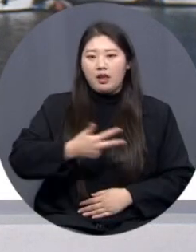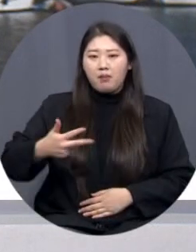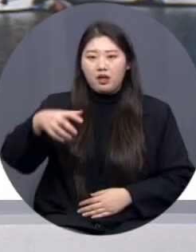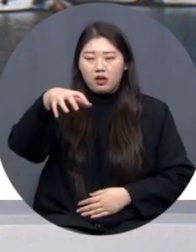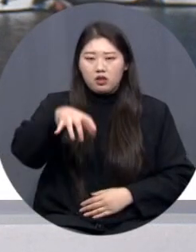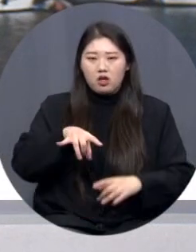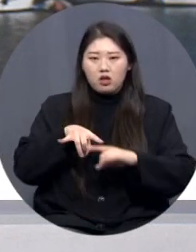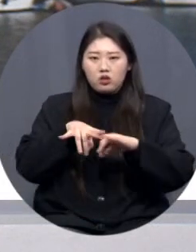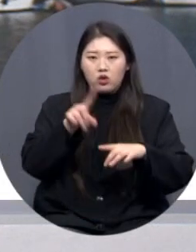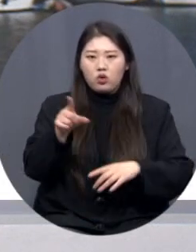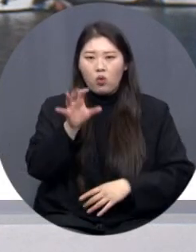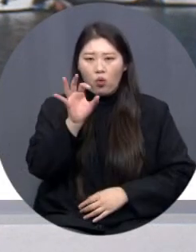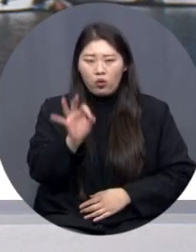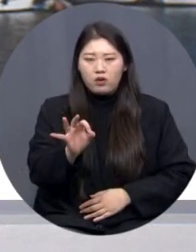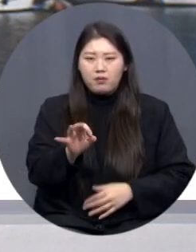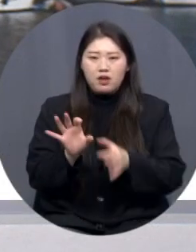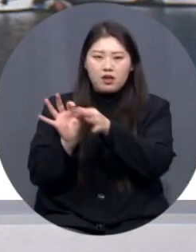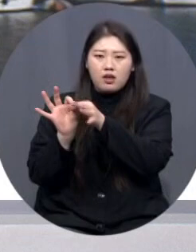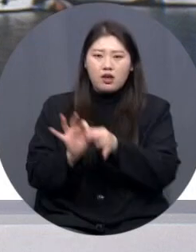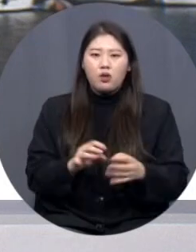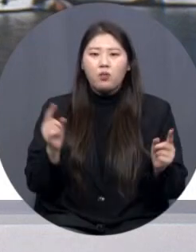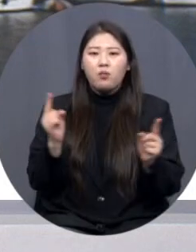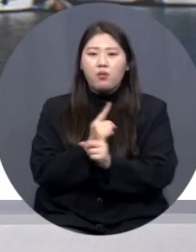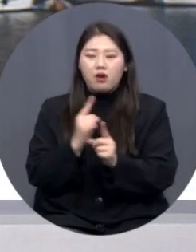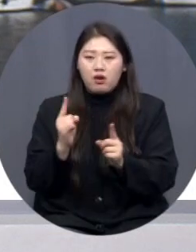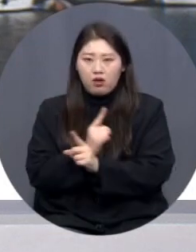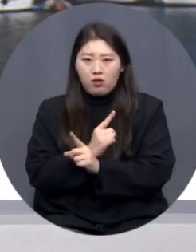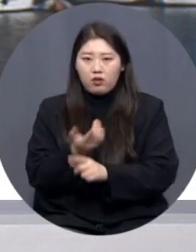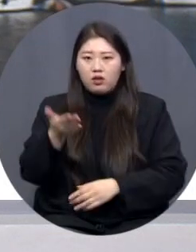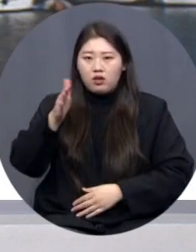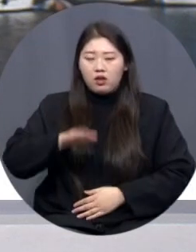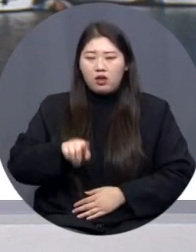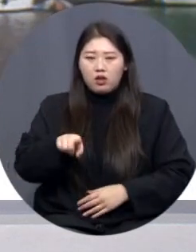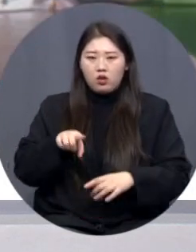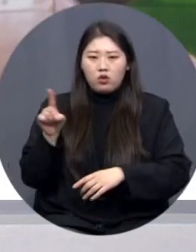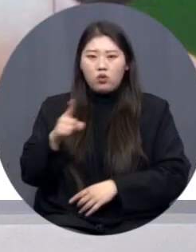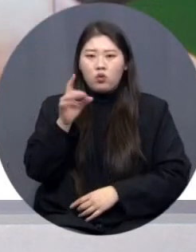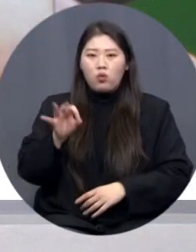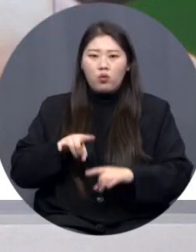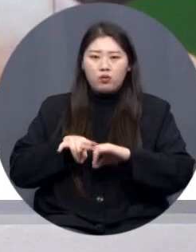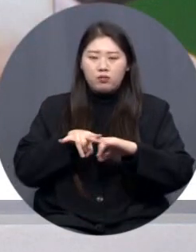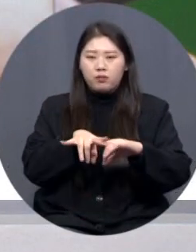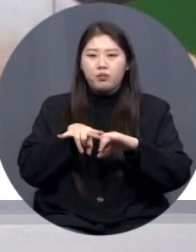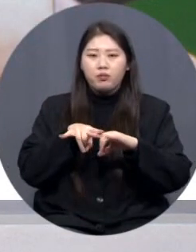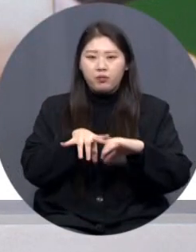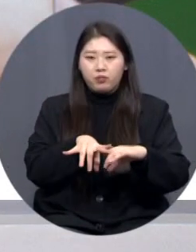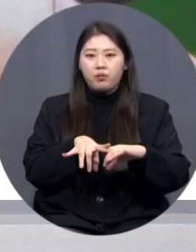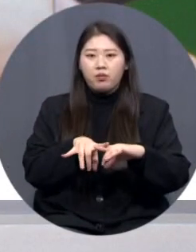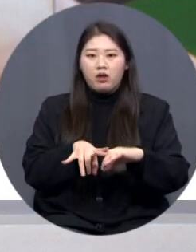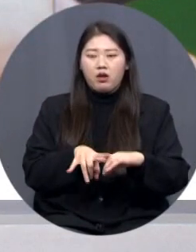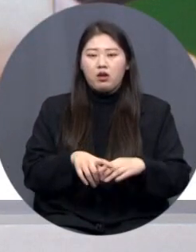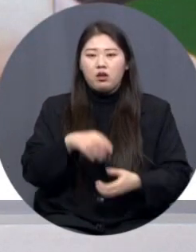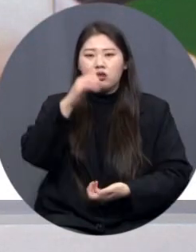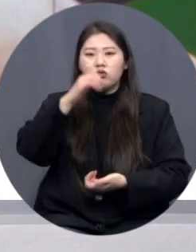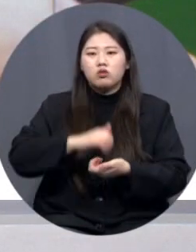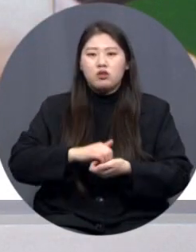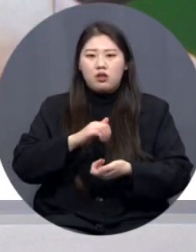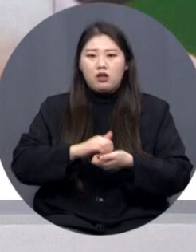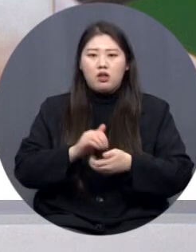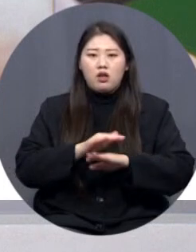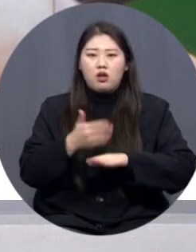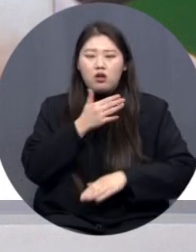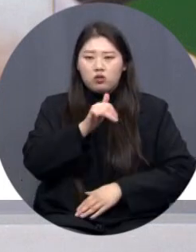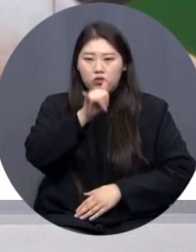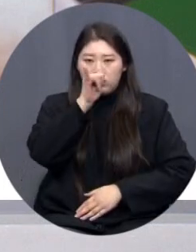덴마크에서는 전기 요금이 실시간으로 변하는데, 이런 요금 체계가 출력 제한을 해결하는 강력한 수단이 되고